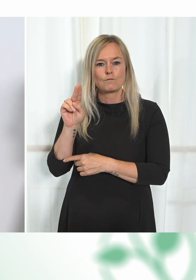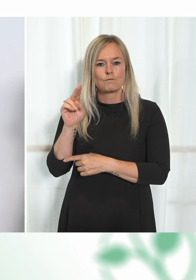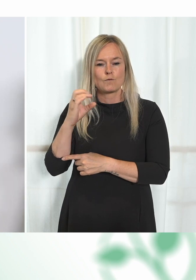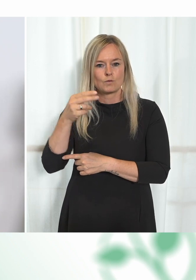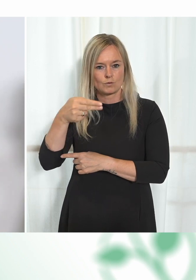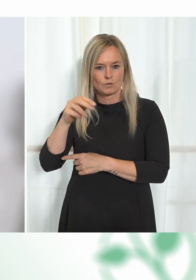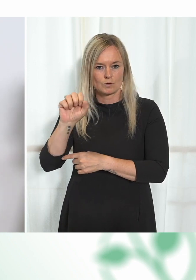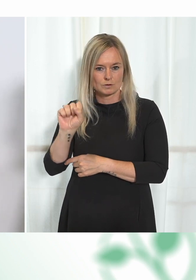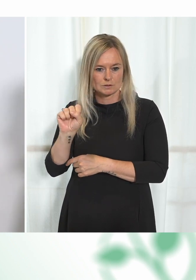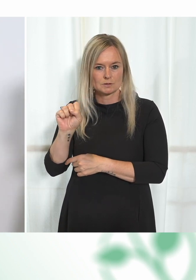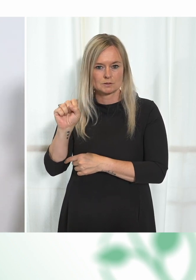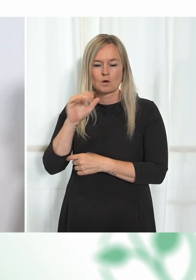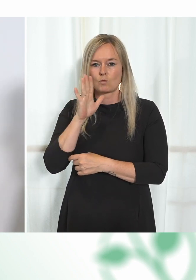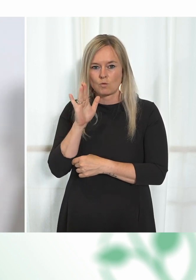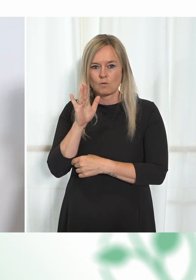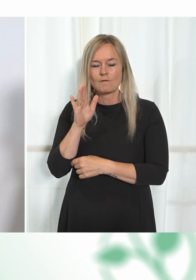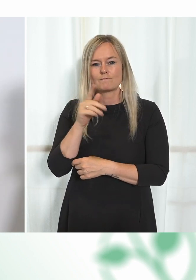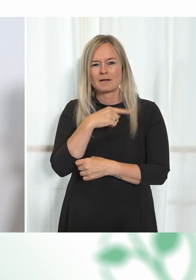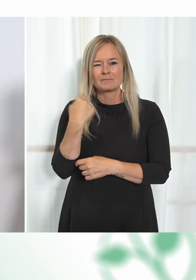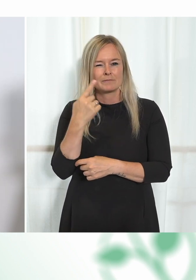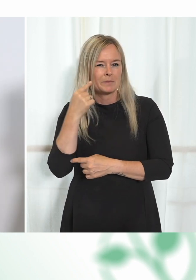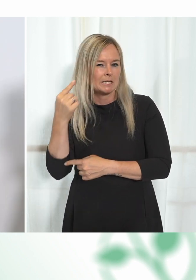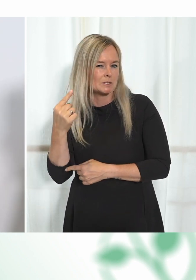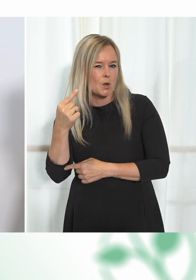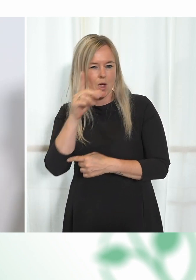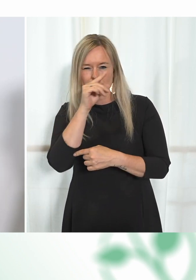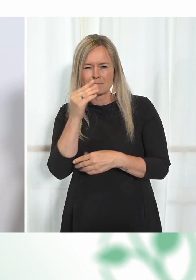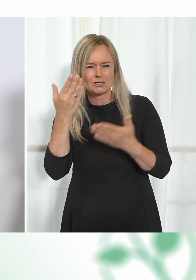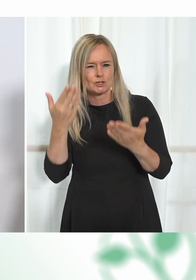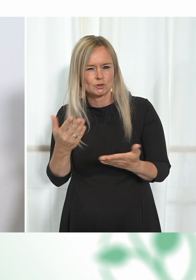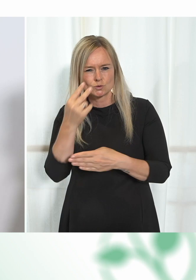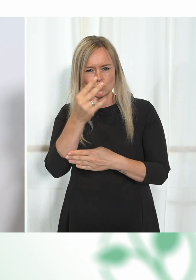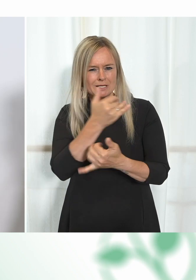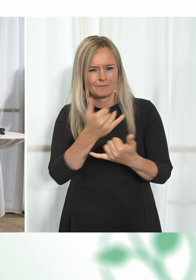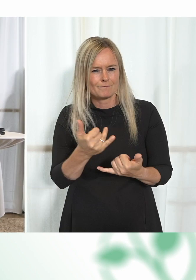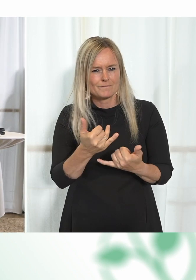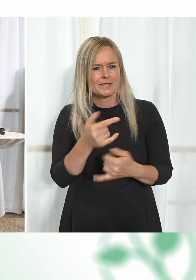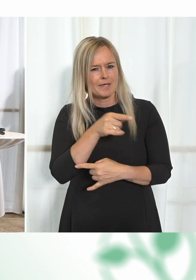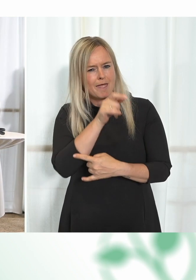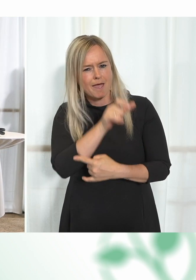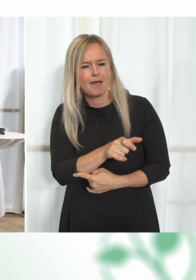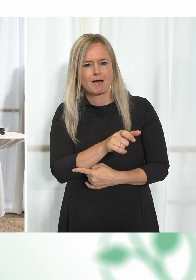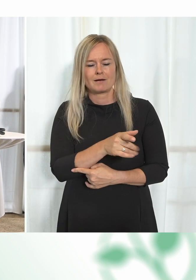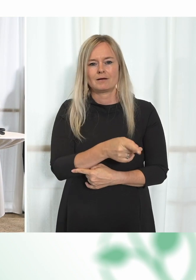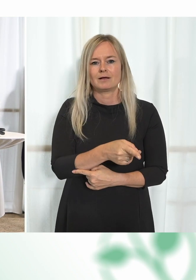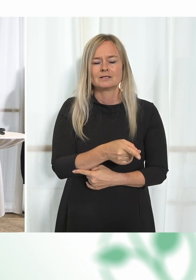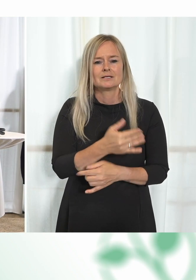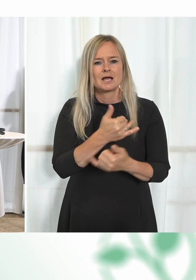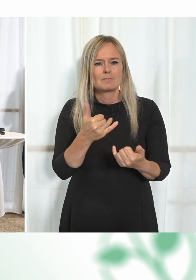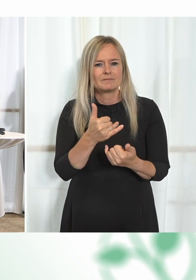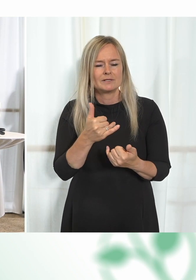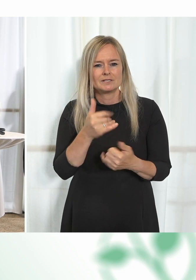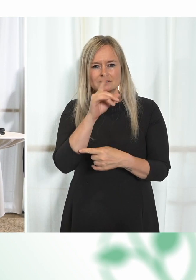es wichtig ist, den Menschen so zu sehen, wie er ist. Aber wie ist denn die Haltung von DM zum Thema Menschen mit Behinderung und deren Beschäftigung im